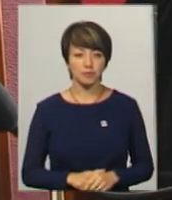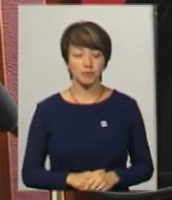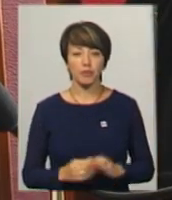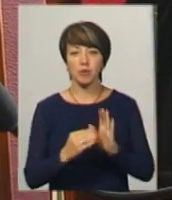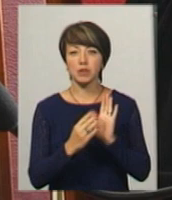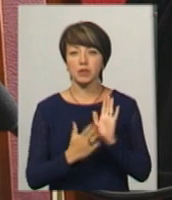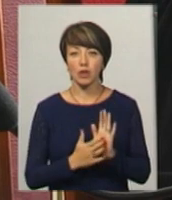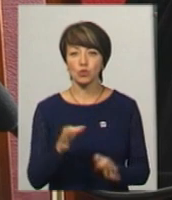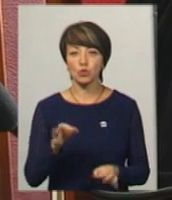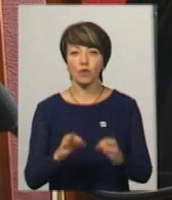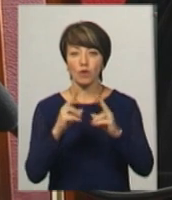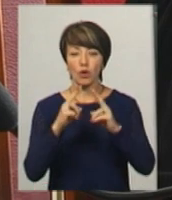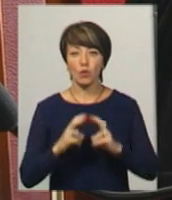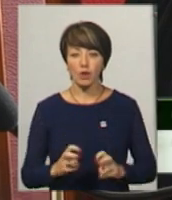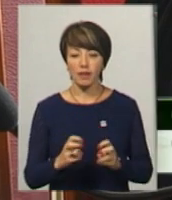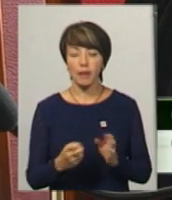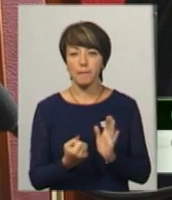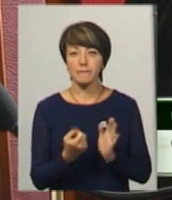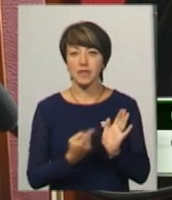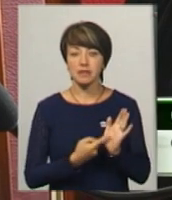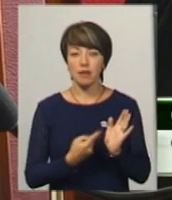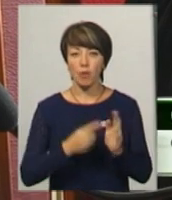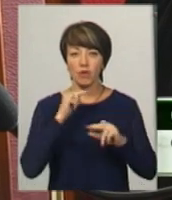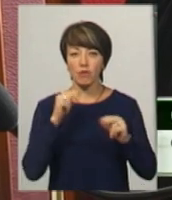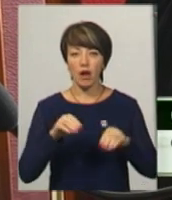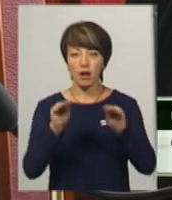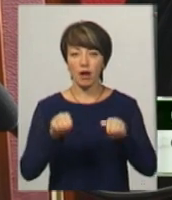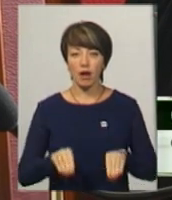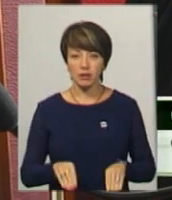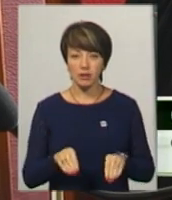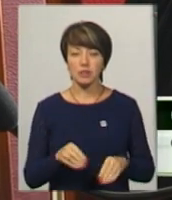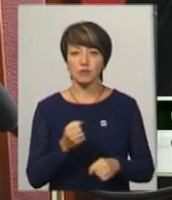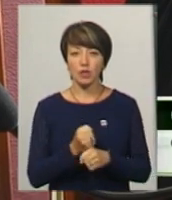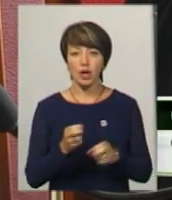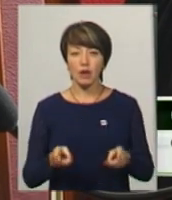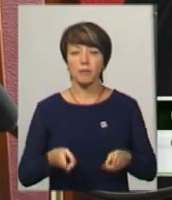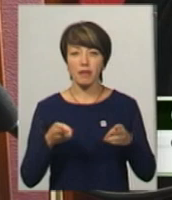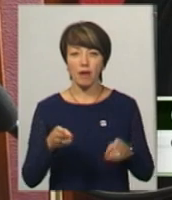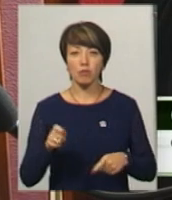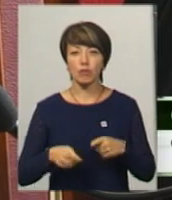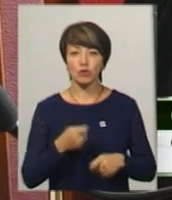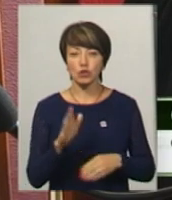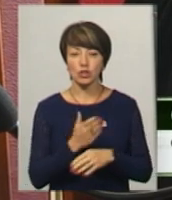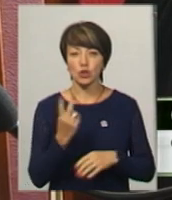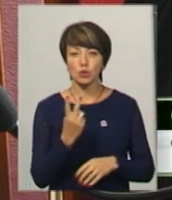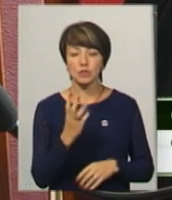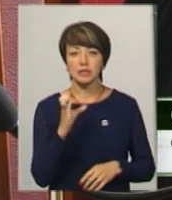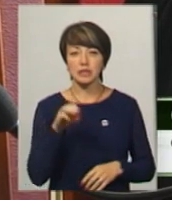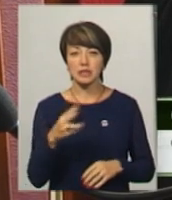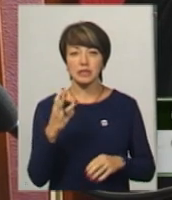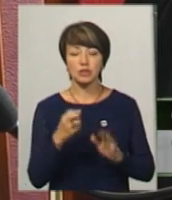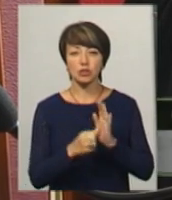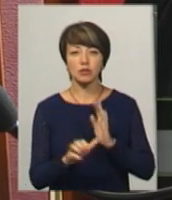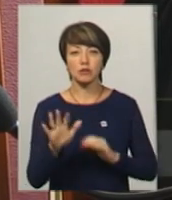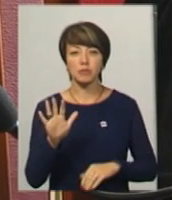Призначити судовий розгляд на підставі обвинувального акту відносно Крайтера Віктора Михайловича за обвинувачення вчинення кримінальних правопорушень, передбачених частиною 2 статті 365